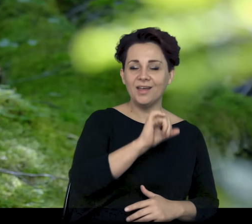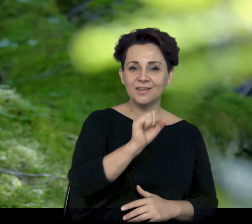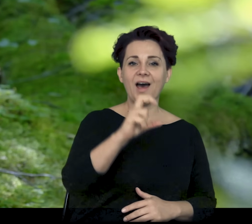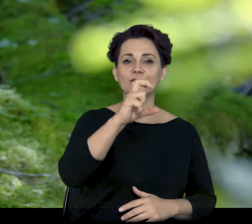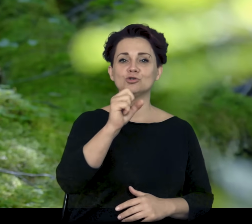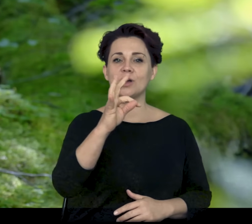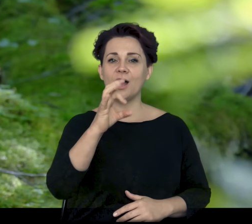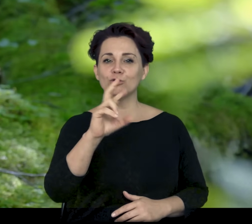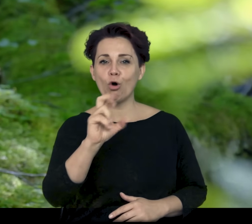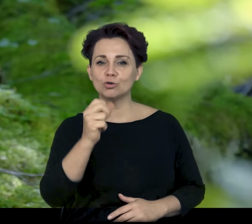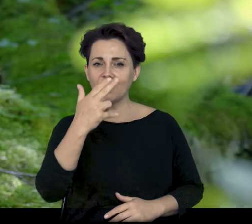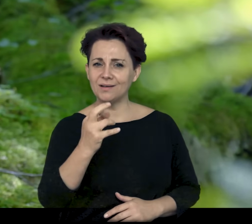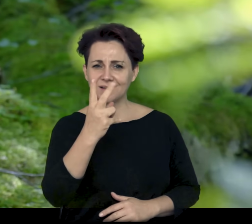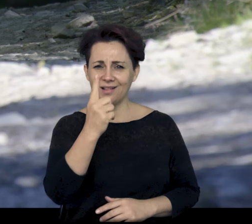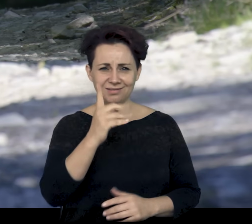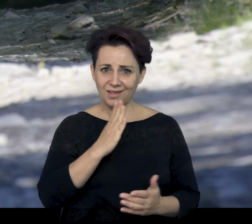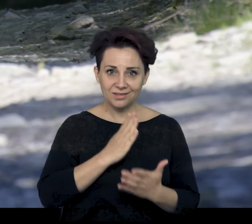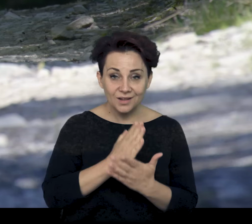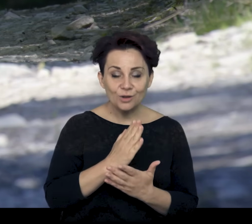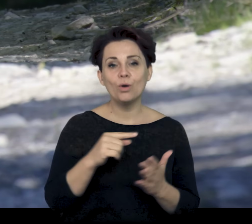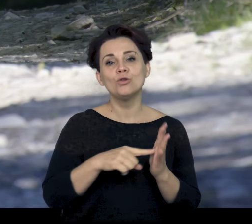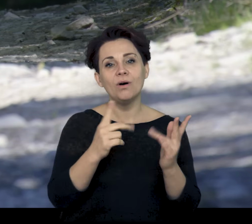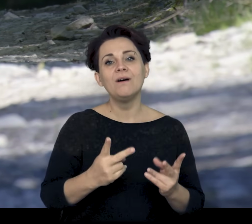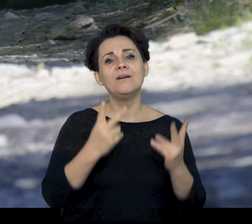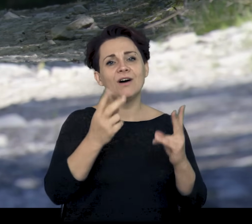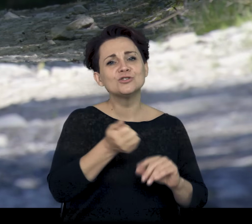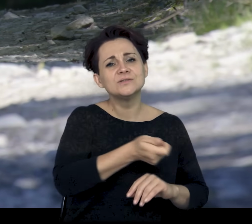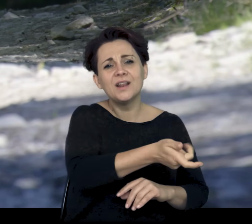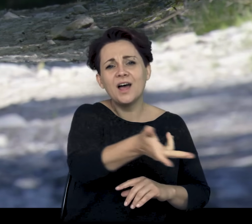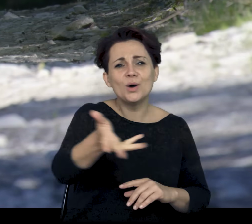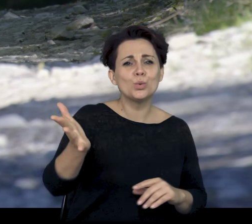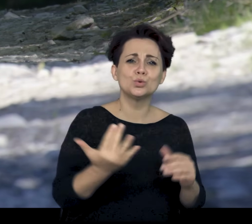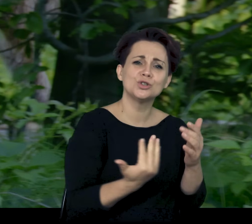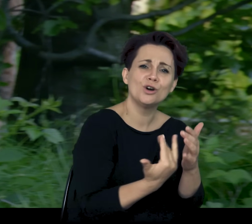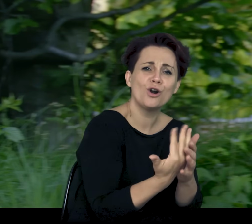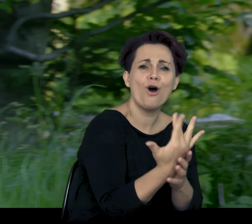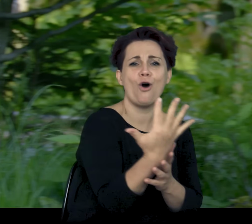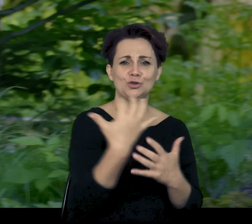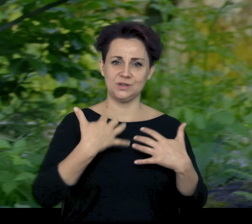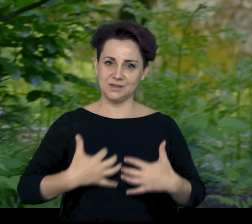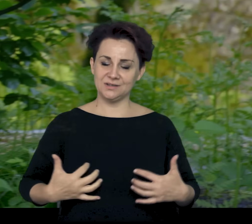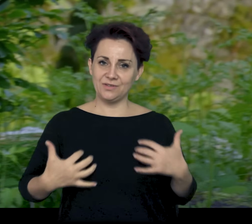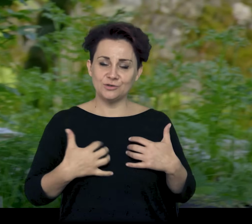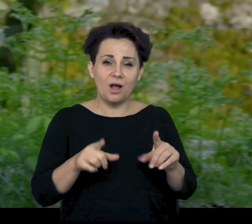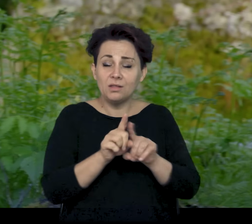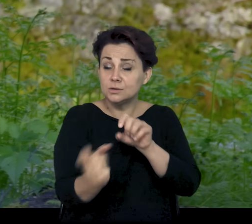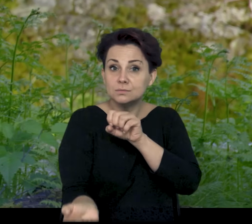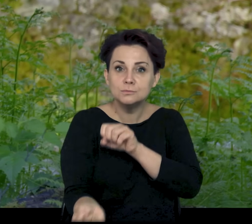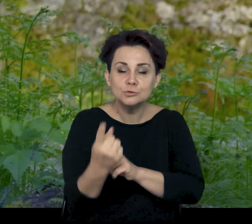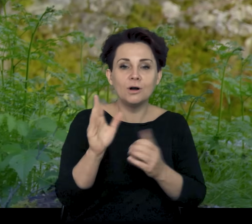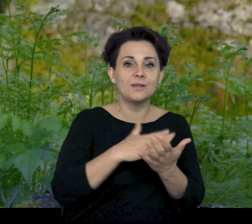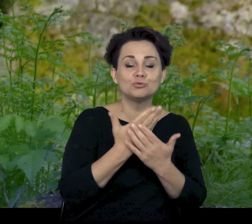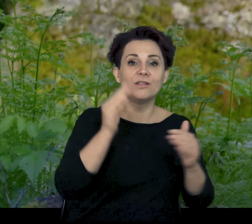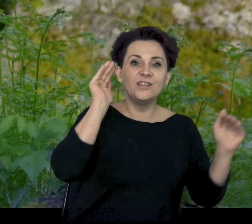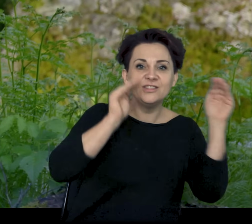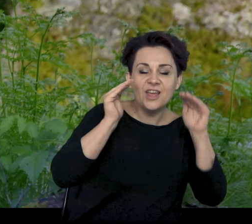tylko, jest ważne, jak już powiedziałem, dla wielu gatunków roślin, zwierząt, ale tych takich spektakularnych,